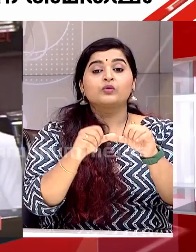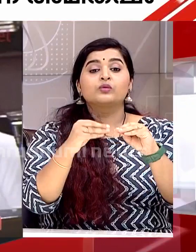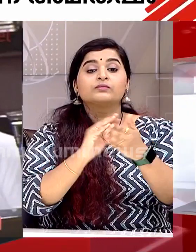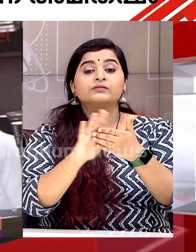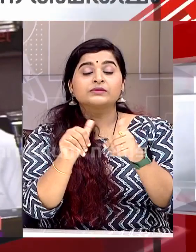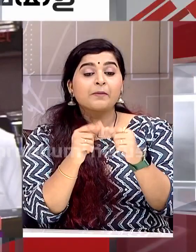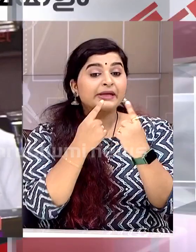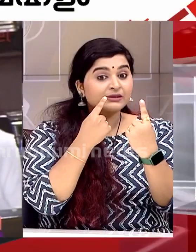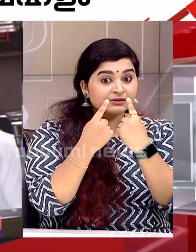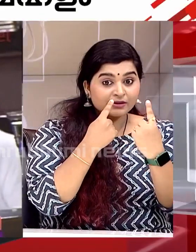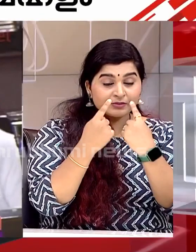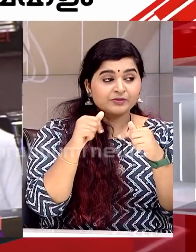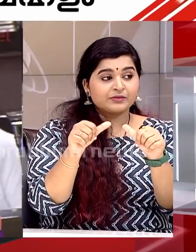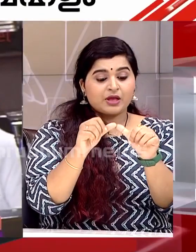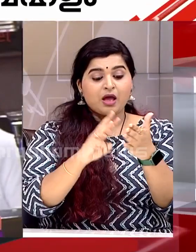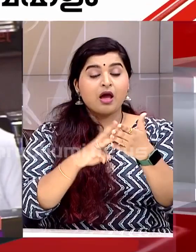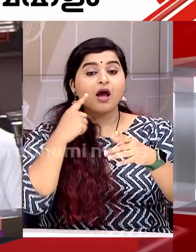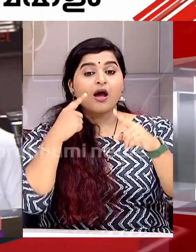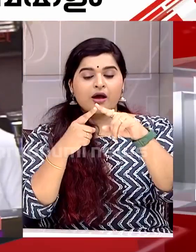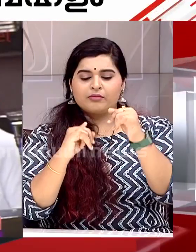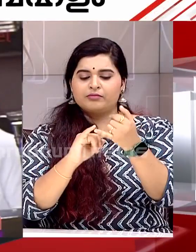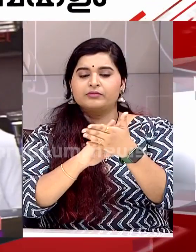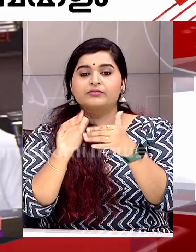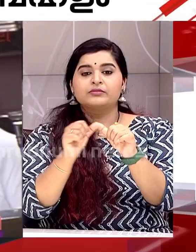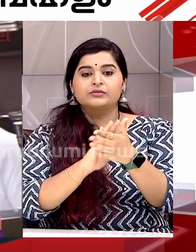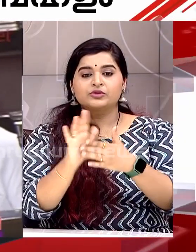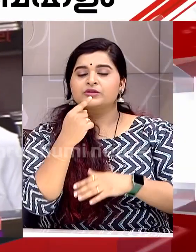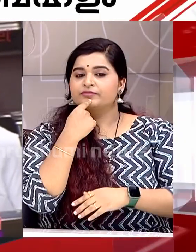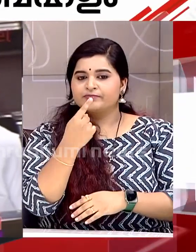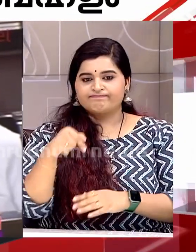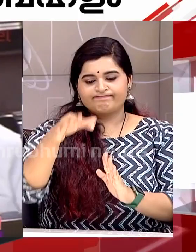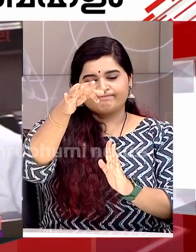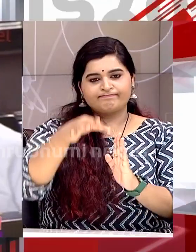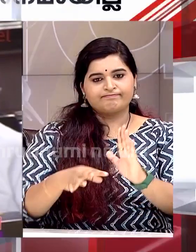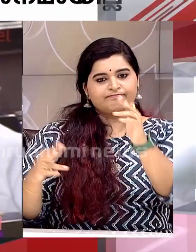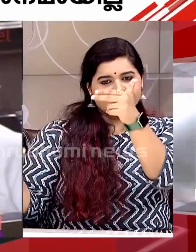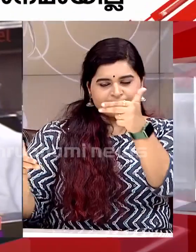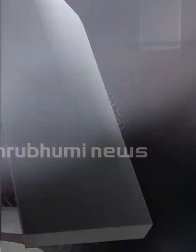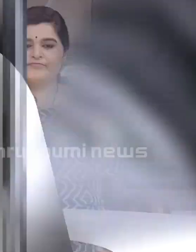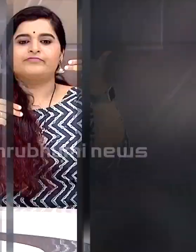അമിത്ഷാ പ്രതിപക്ഷത്തിന് നേരെ വലിയ ആരോപണം ഉന്നയിച്ചത്. ഇന്ത്യ സഖ്യം. പി ബസന്താണ് ഡൽഹിയിൽ നിന്ന് പാർലമെന്റിന് വിവരങ്ങൾ നൽകിയത്.